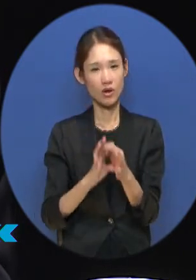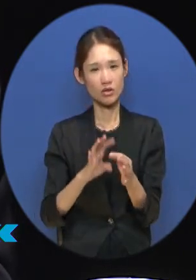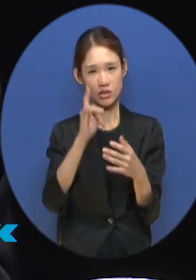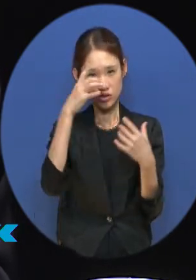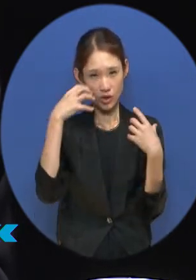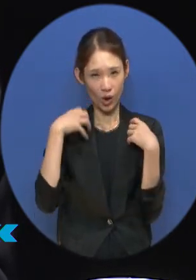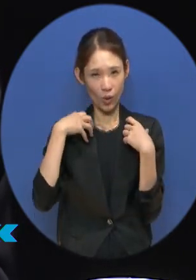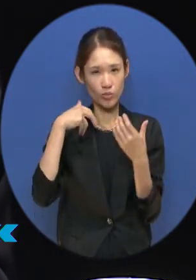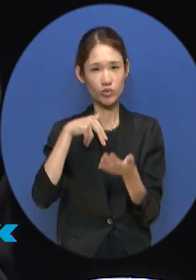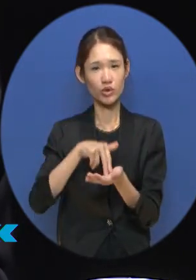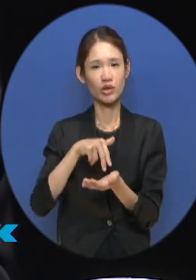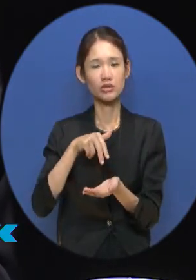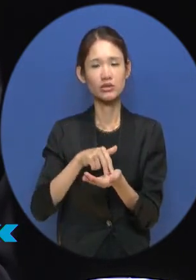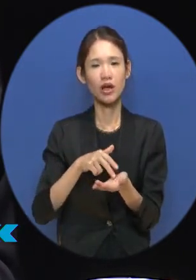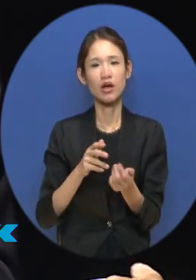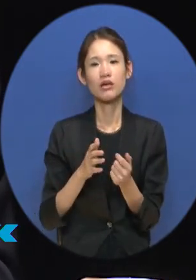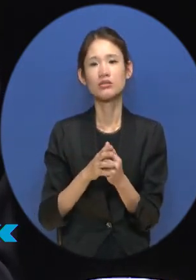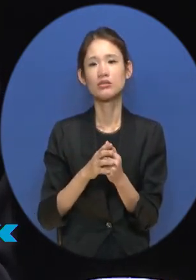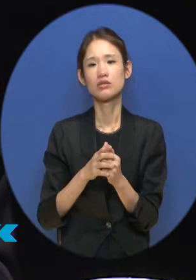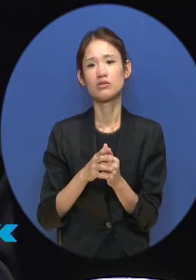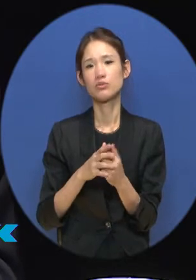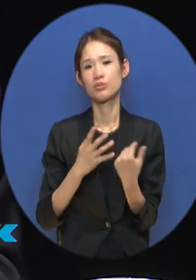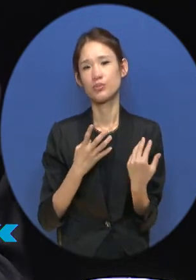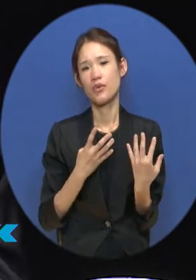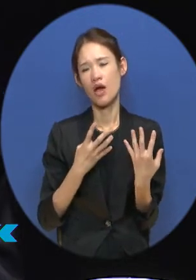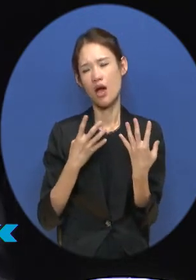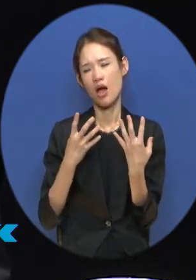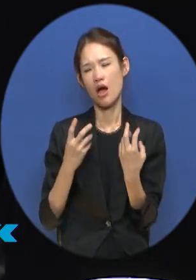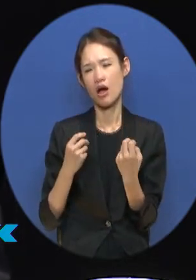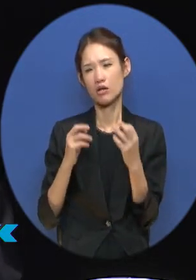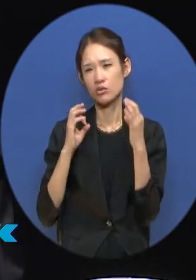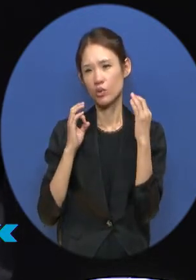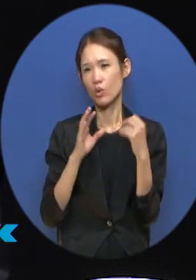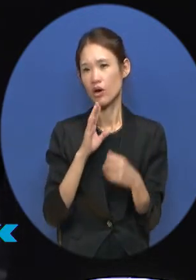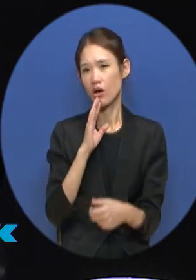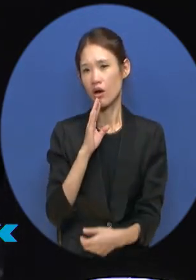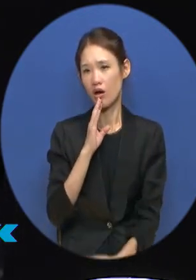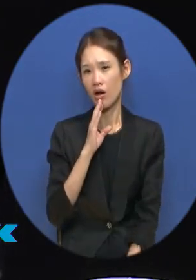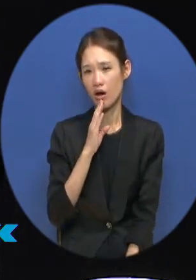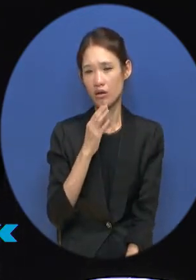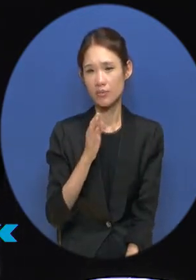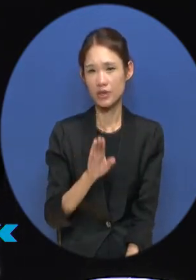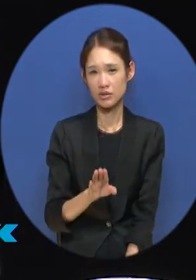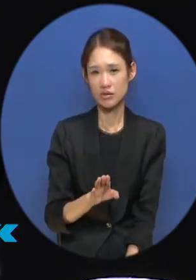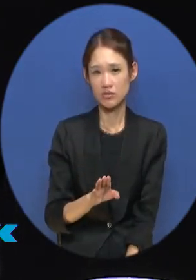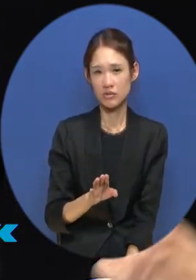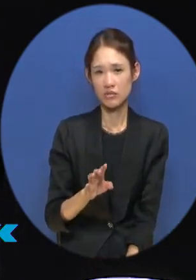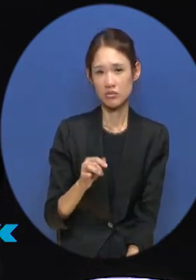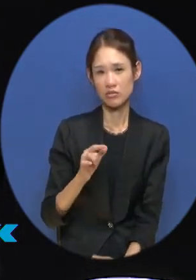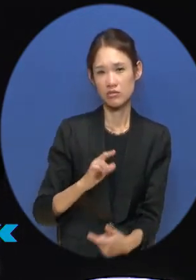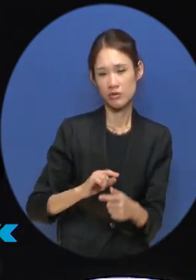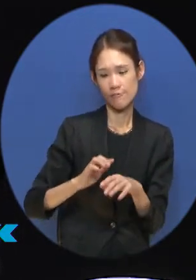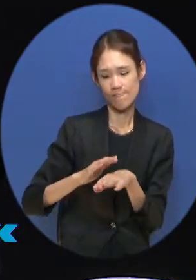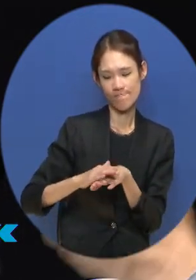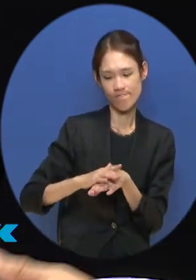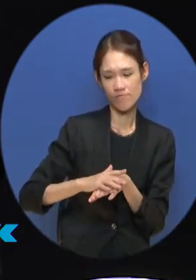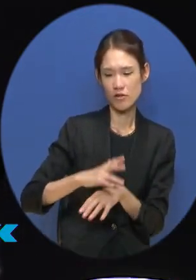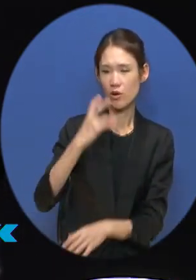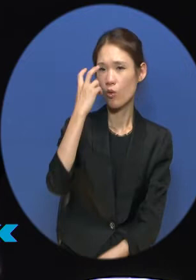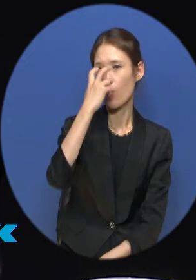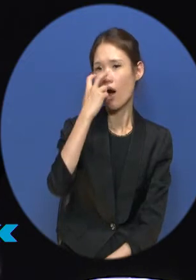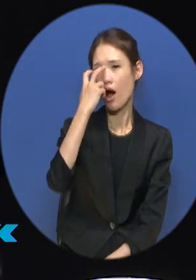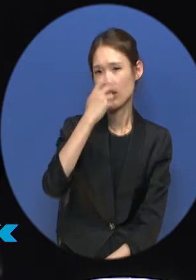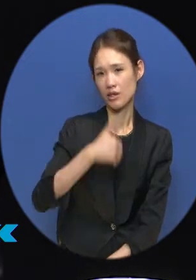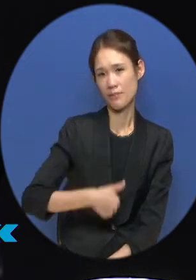그 정부적인 차원에서의 어떤 상당히 많은 노력이 지금 있긴 하지만 좀 더 좀 체계적인